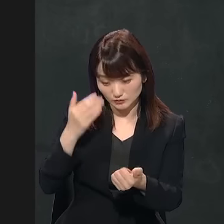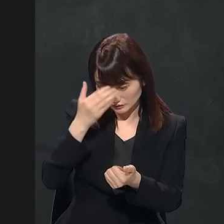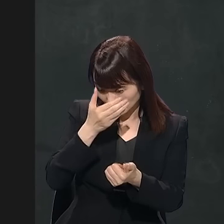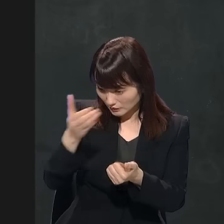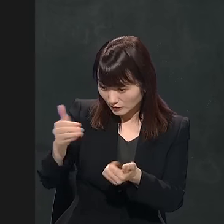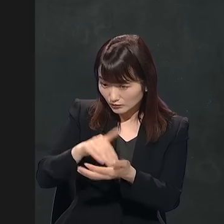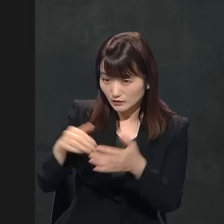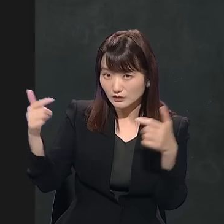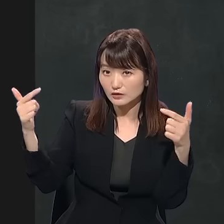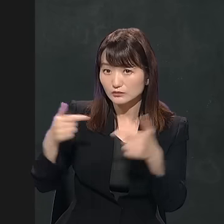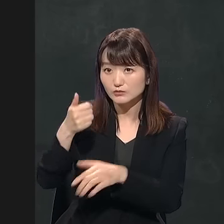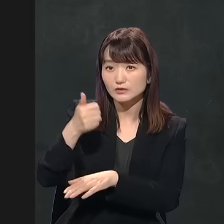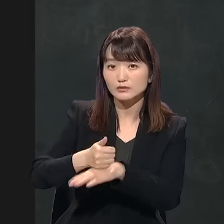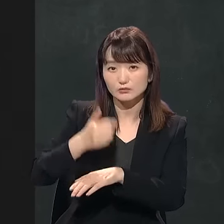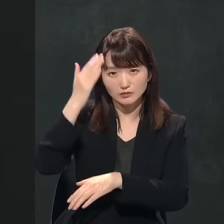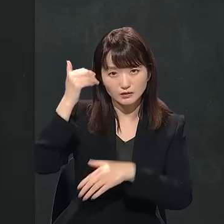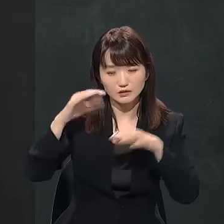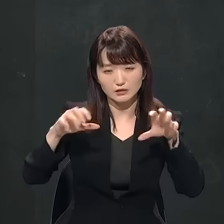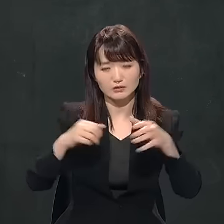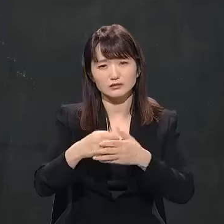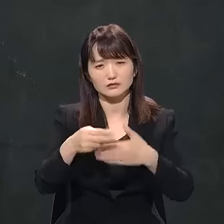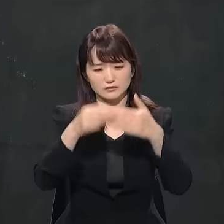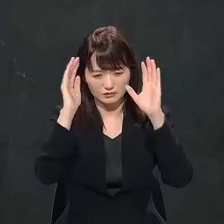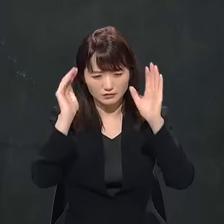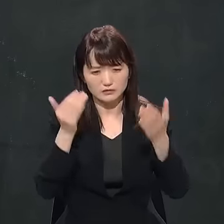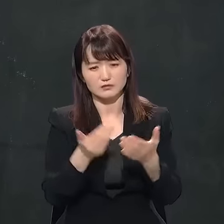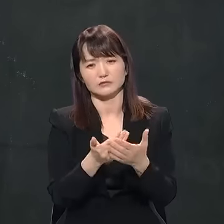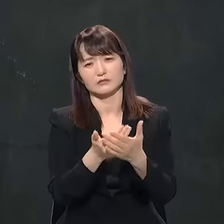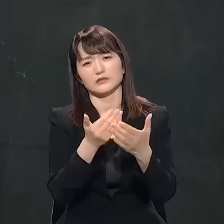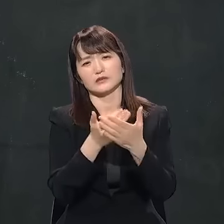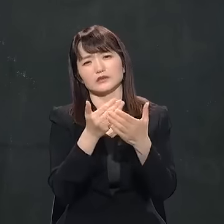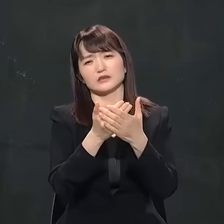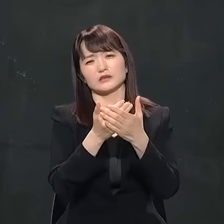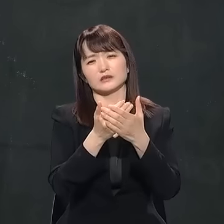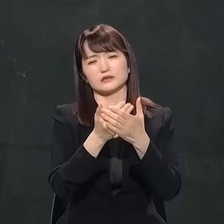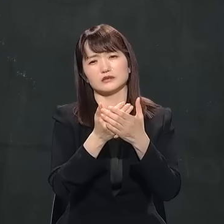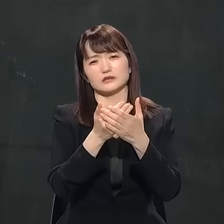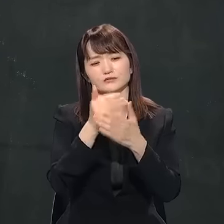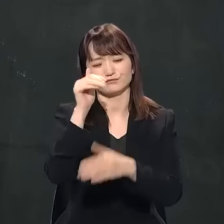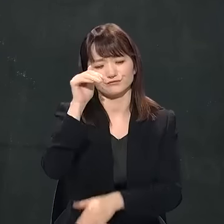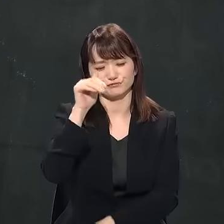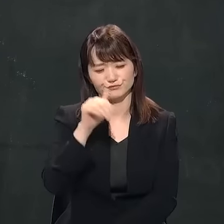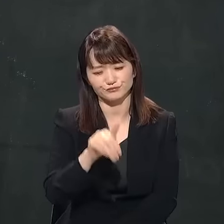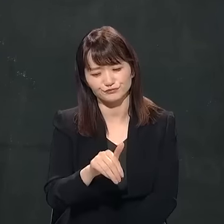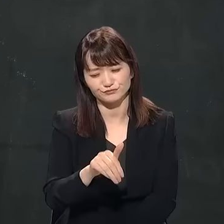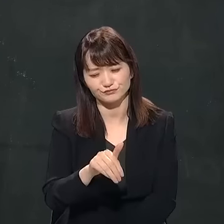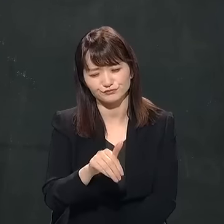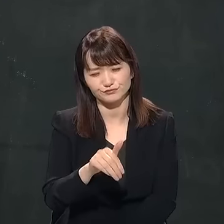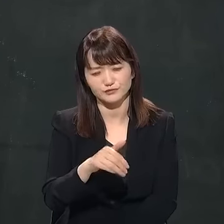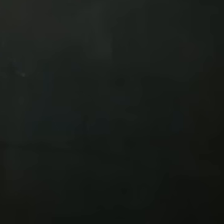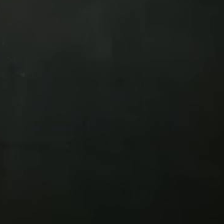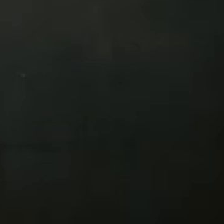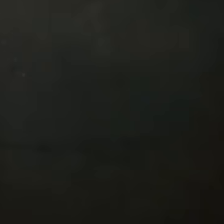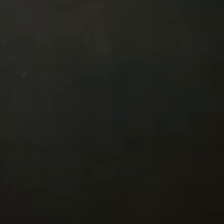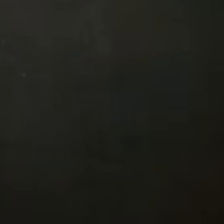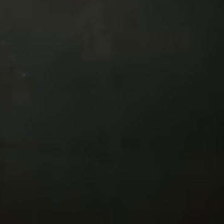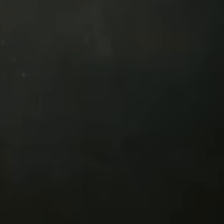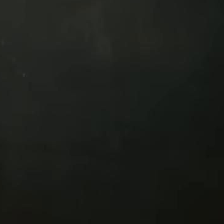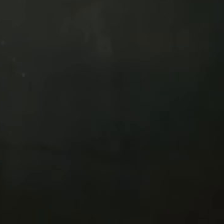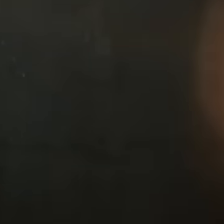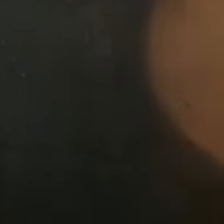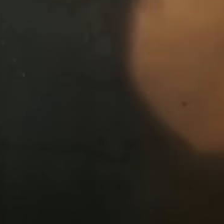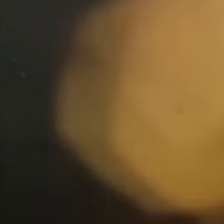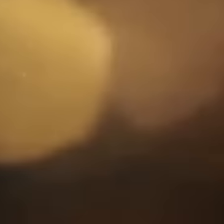결국 우리나라의 의학 발전이라 그가 이런 어떤 그 고귀한 뜻들이 훼손될까 봐 그것이 좀 걱정이 됩니다 예